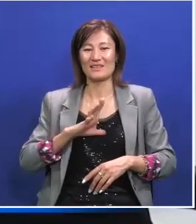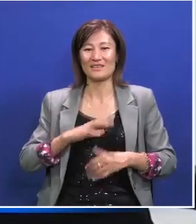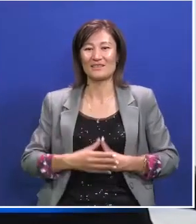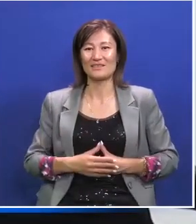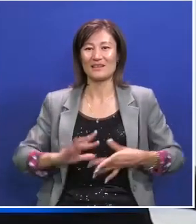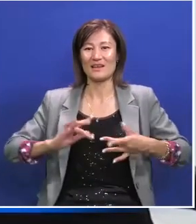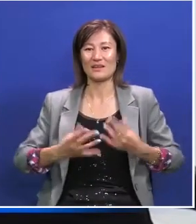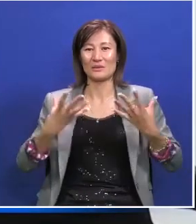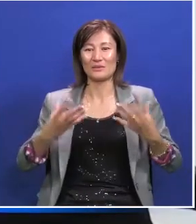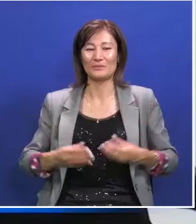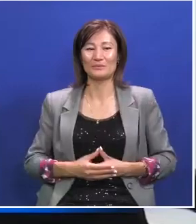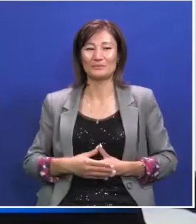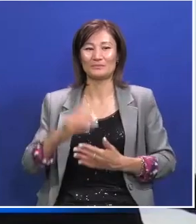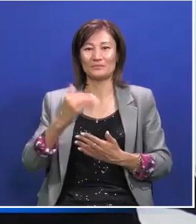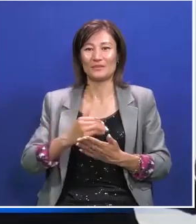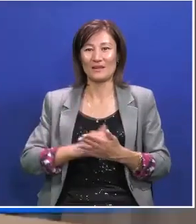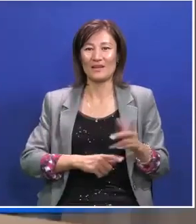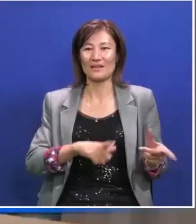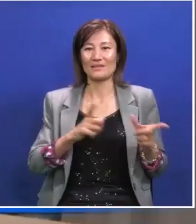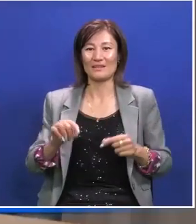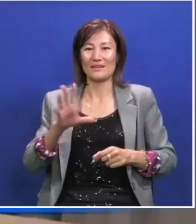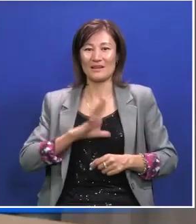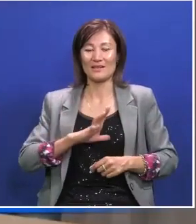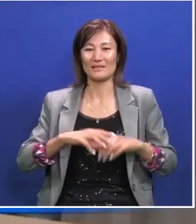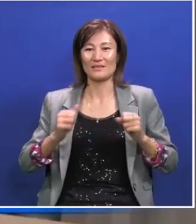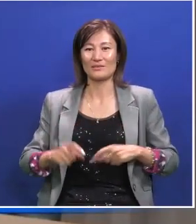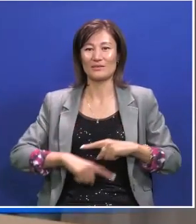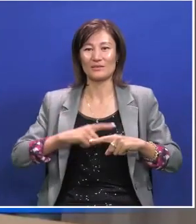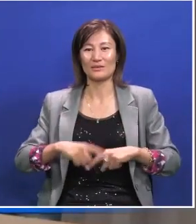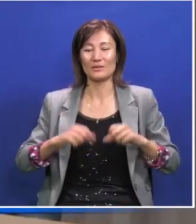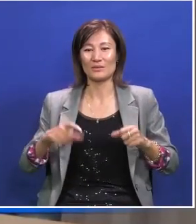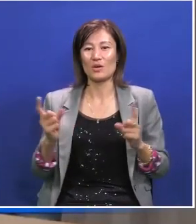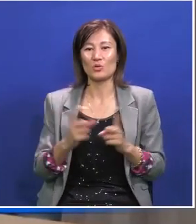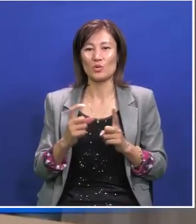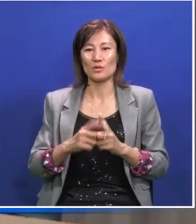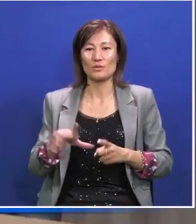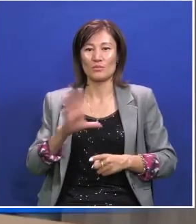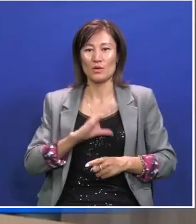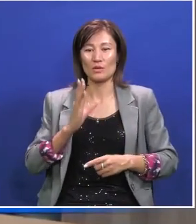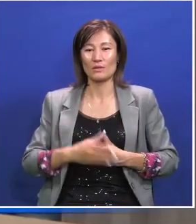бағдарламаларын жоспарлауға және дайындауға ауқымды үлес қосары сөзсіз.